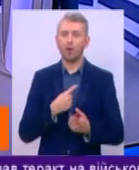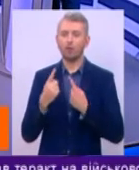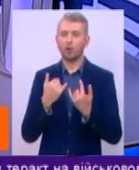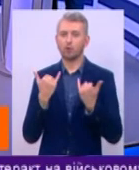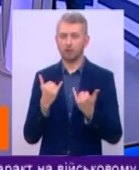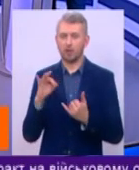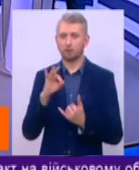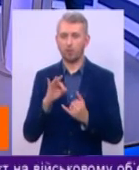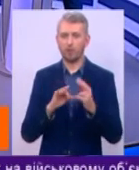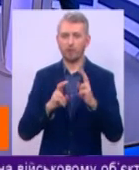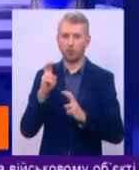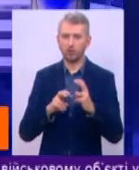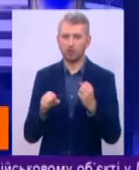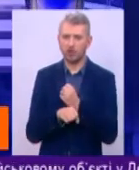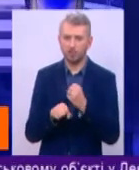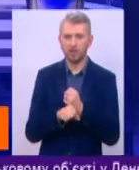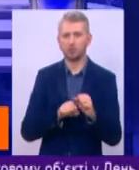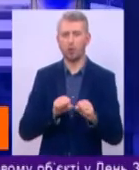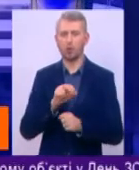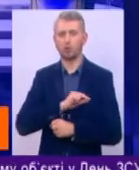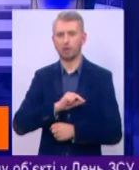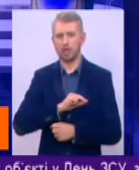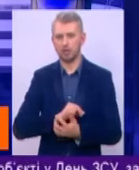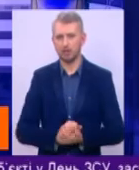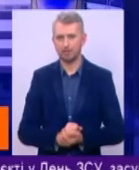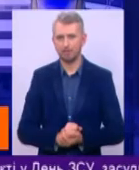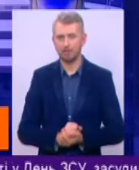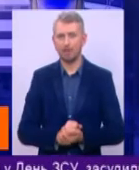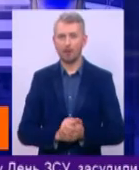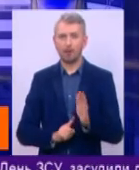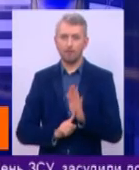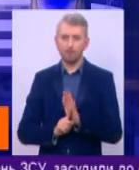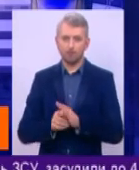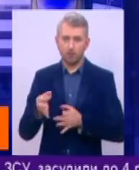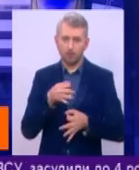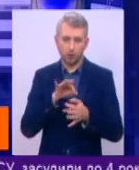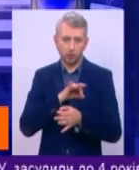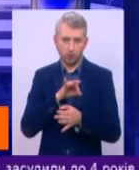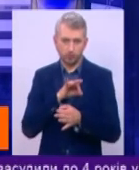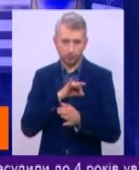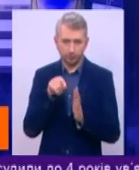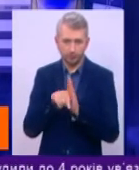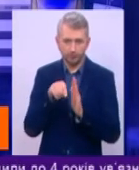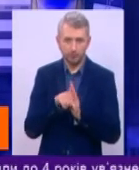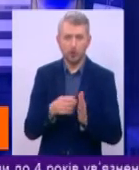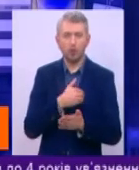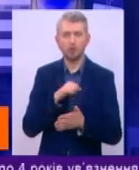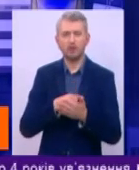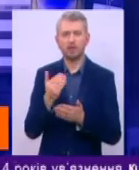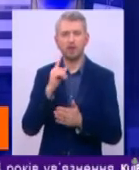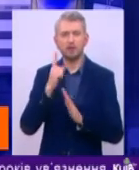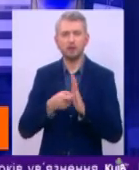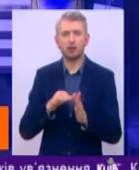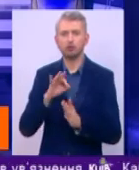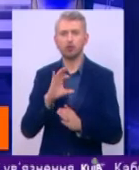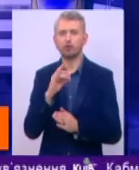зараз і про виробничий травматизм, про охорону праці. Порушували ми і юридичний момент трішки. Хотілося б від вас дізнатися